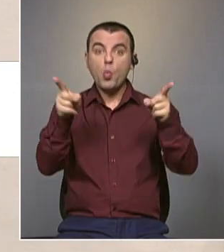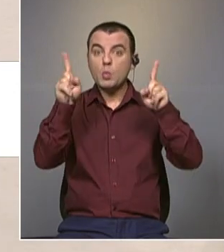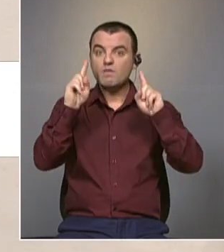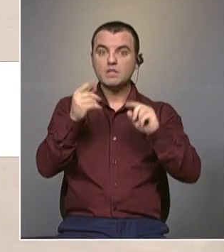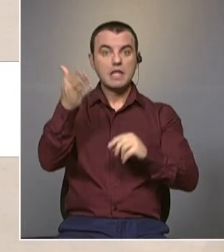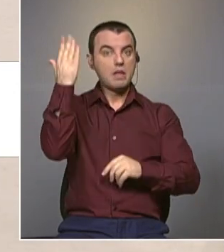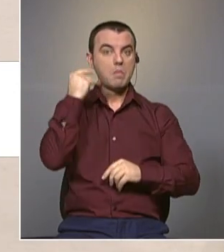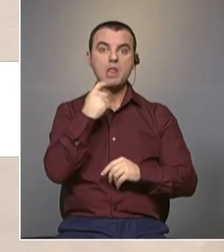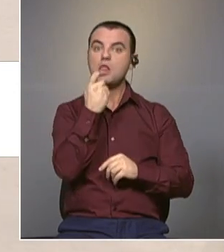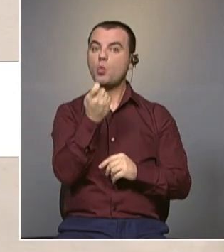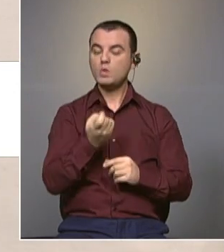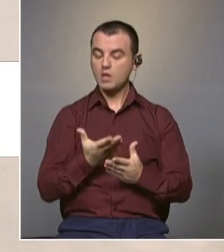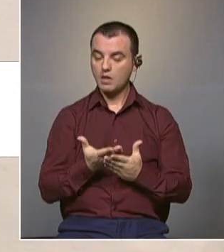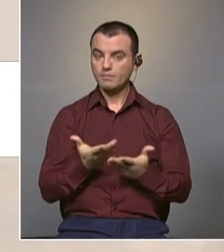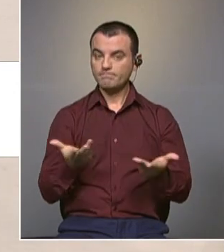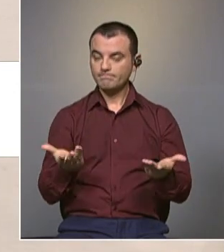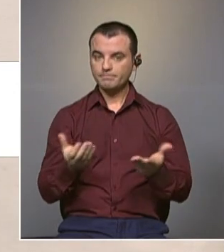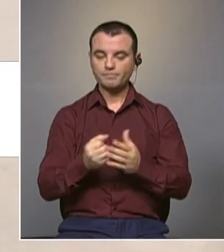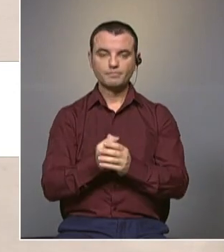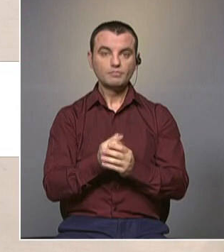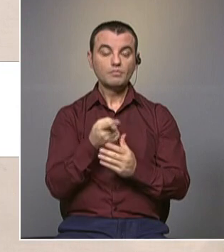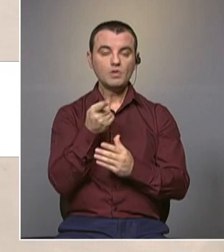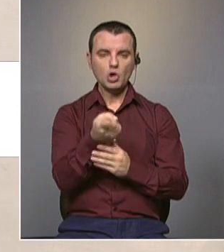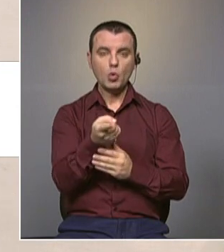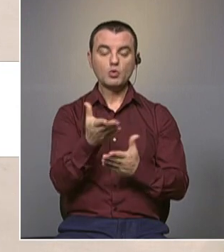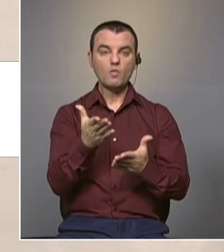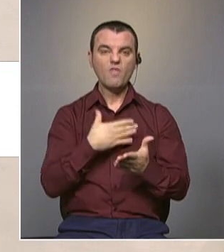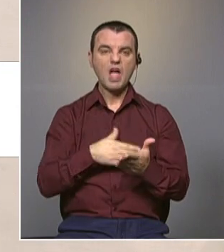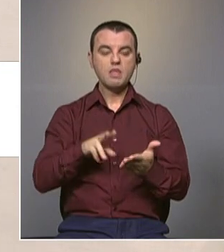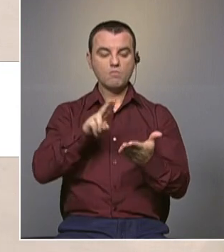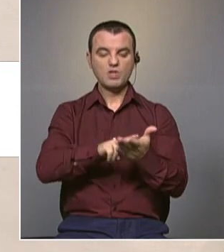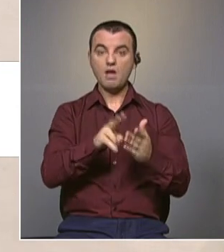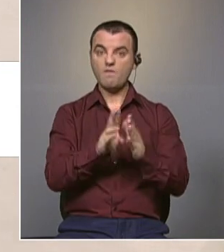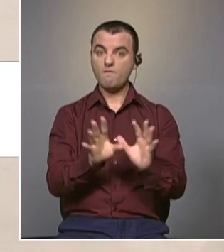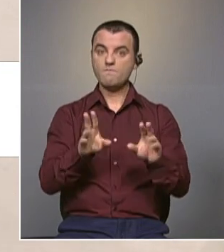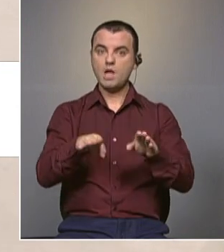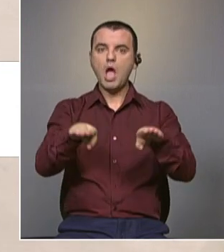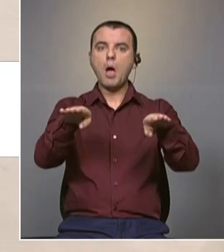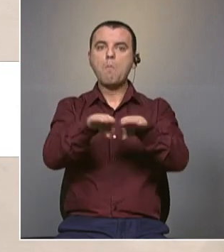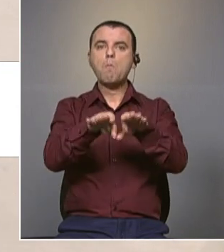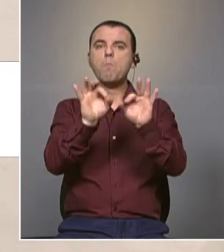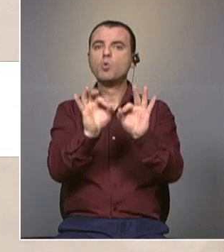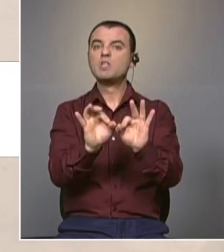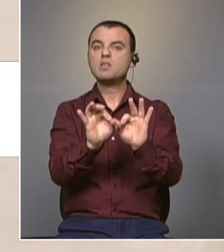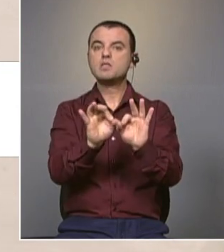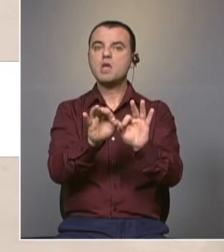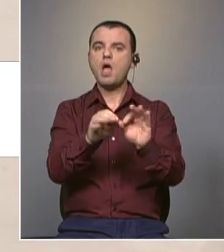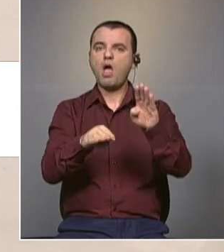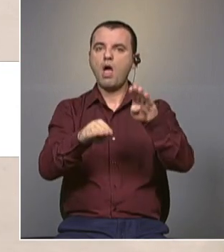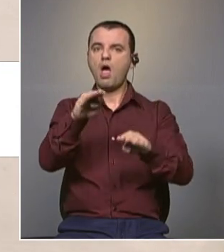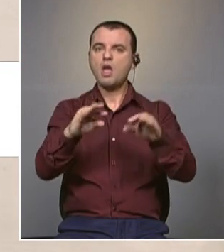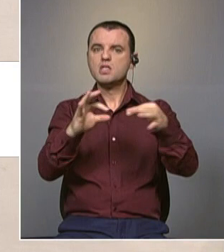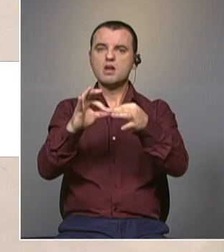университета получи и т.е. това ни поставя в особена позиция спрямо другите висши